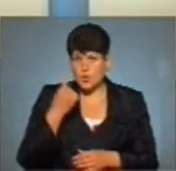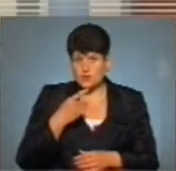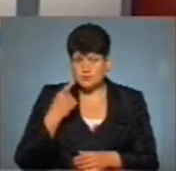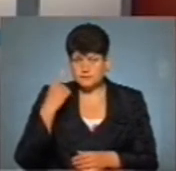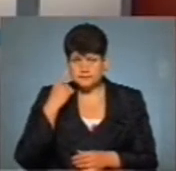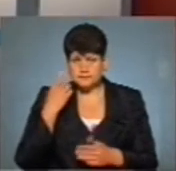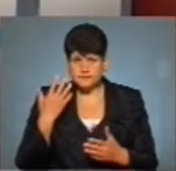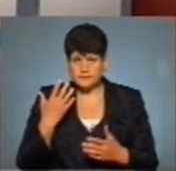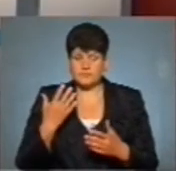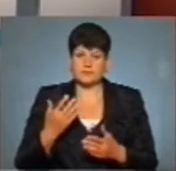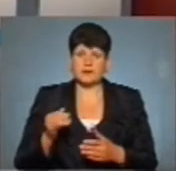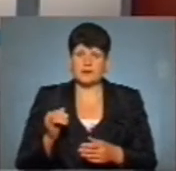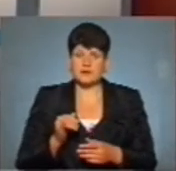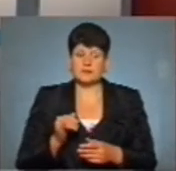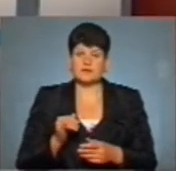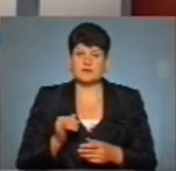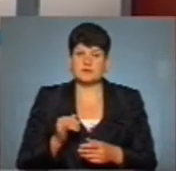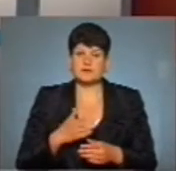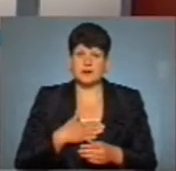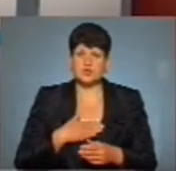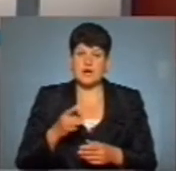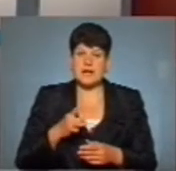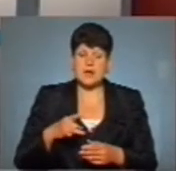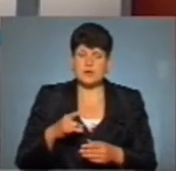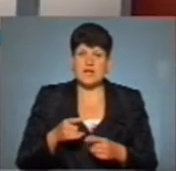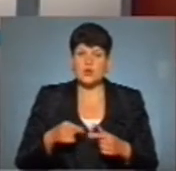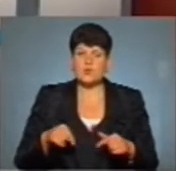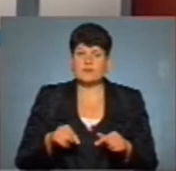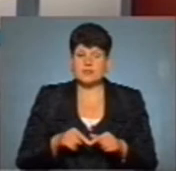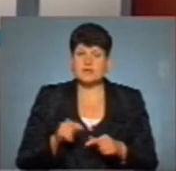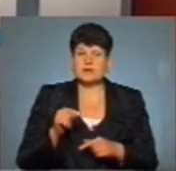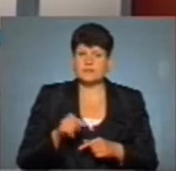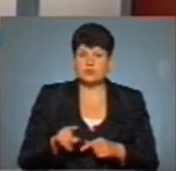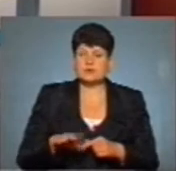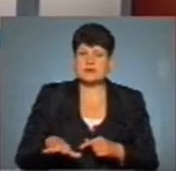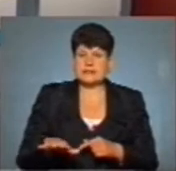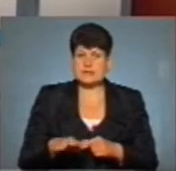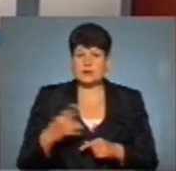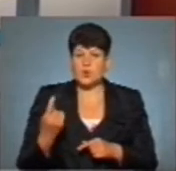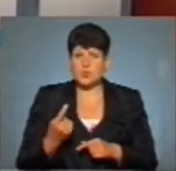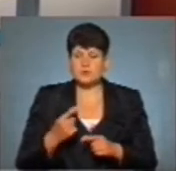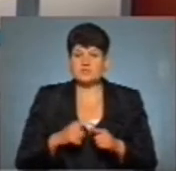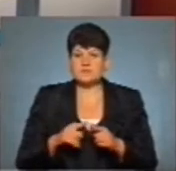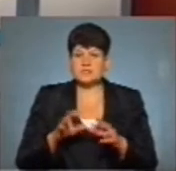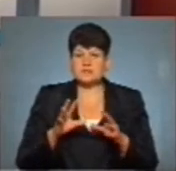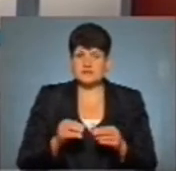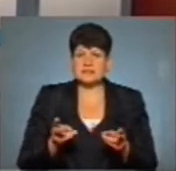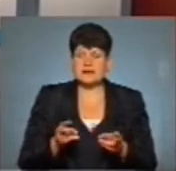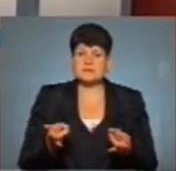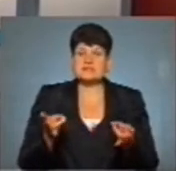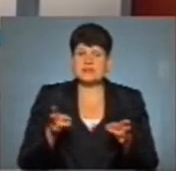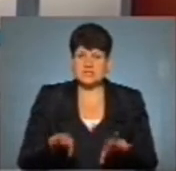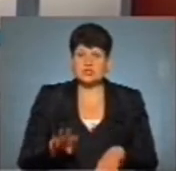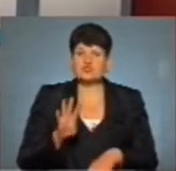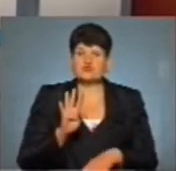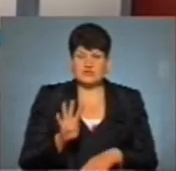позиція, позиція нашого регіонального відділення Асоціації міст, це в тому, що на території області, скоріше все, потрібно залишити 4 райони, ніж